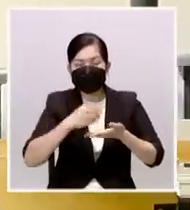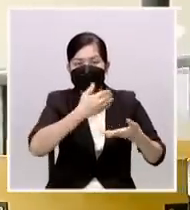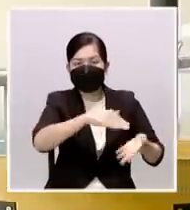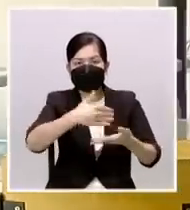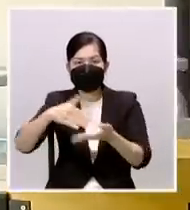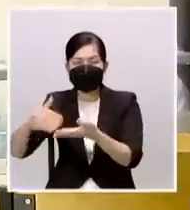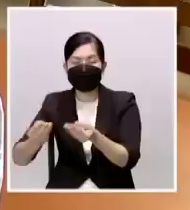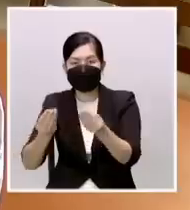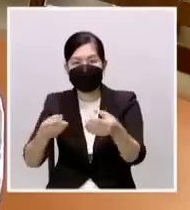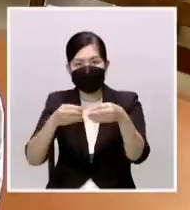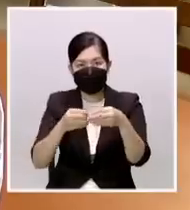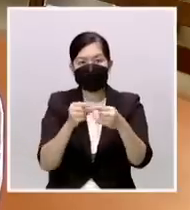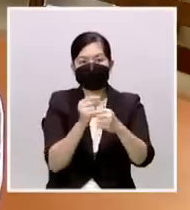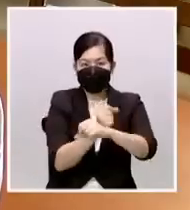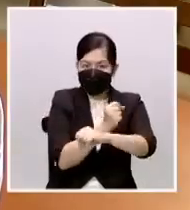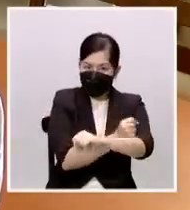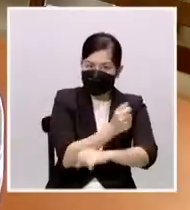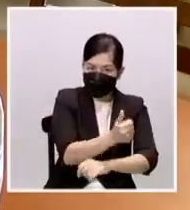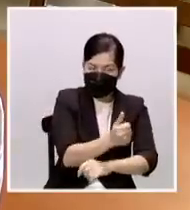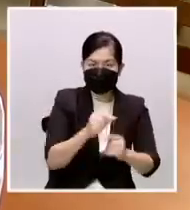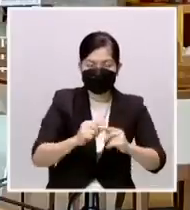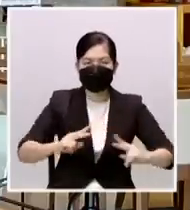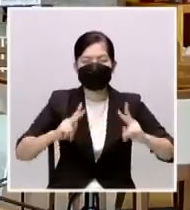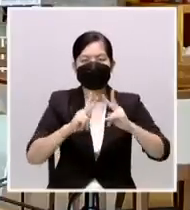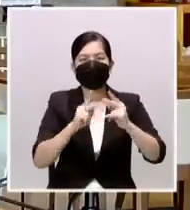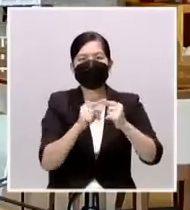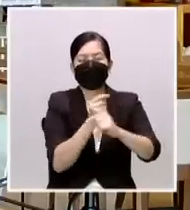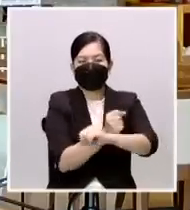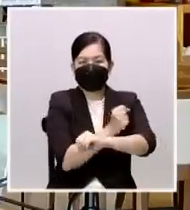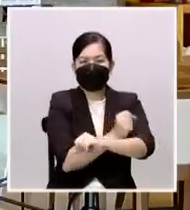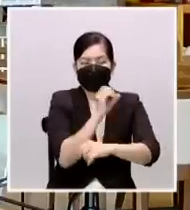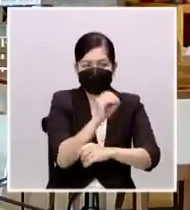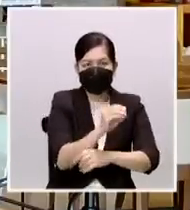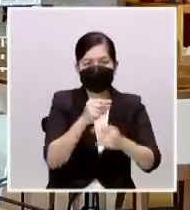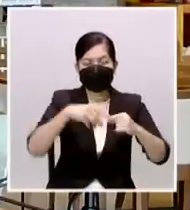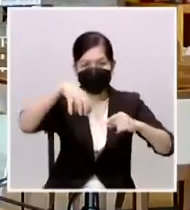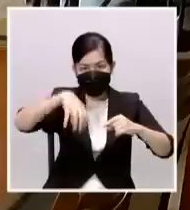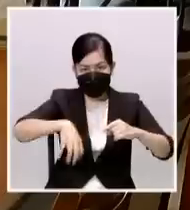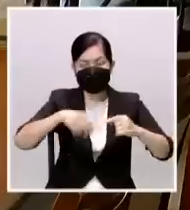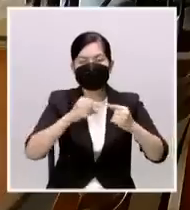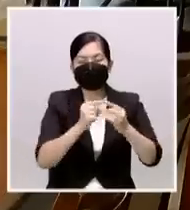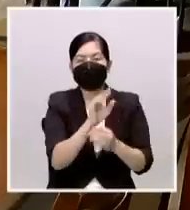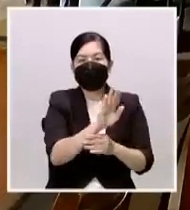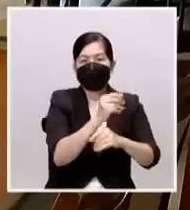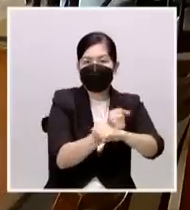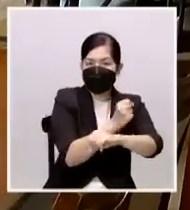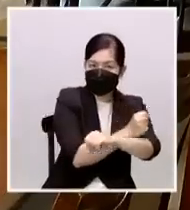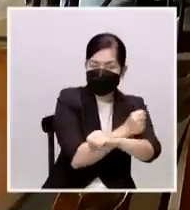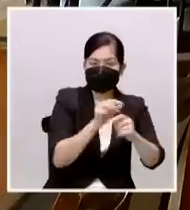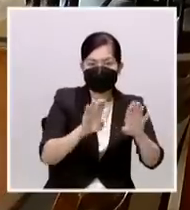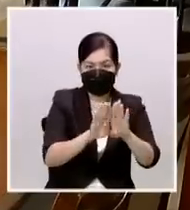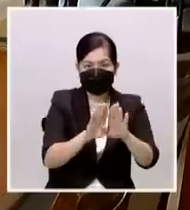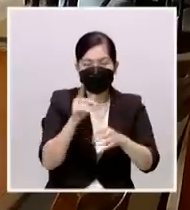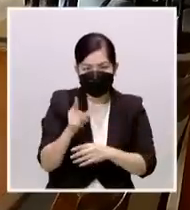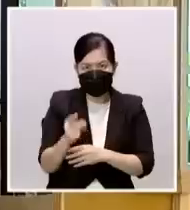าลสั่งปิดได้เพราะว่าอย่างที่ทราบกันทางกระทรวงแรงงานก็บอกแล้วว่าแคมป์คนงานก่อสร้างที่ปิดไปเนี่ยจะต้องมีการจัดหาอาหารไปให้น